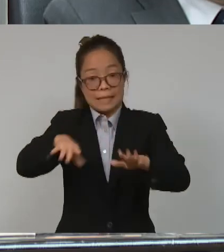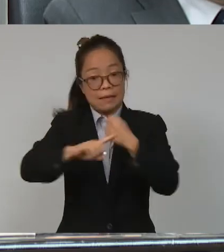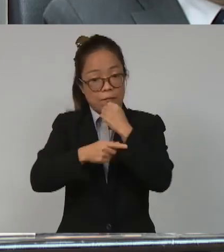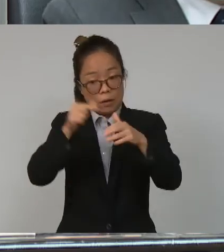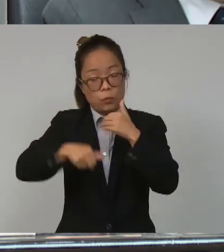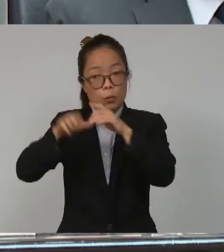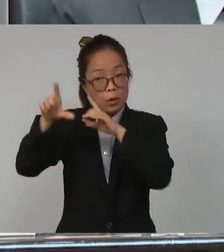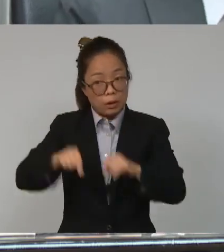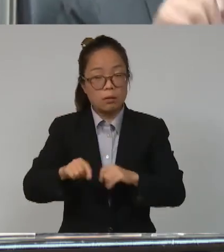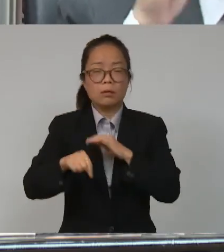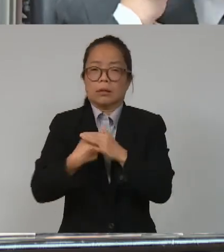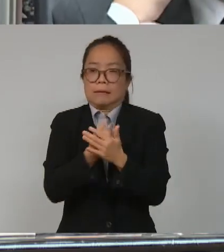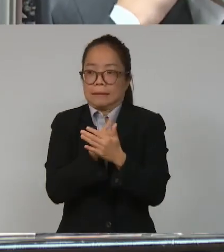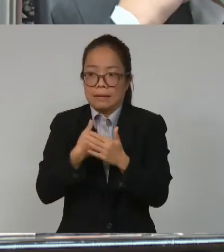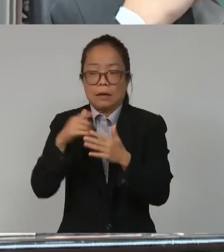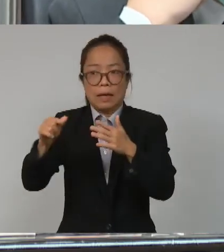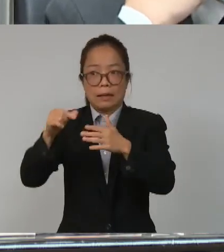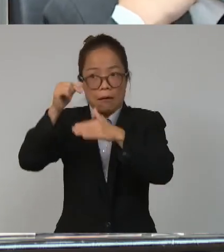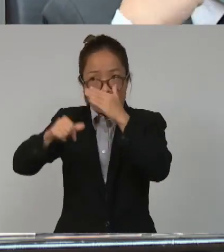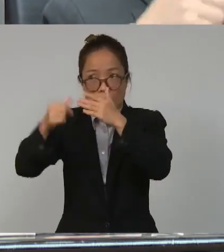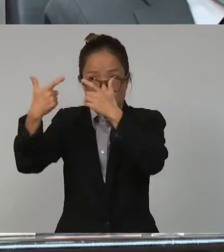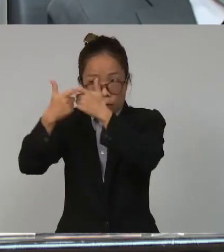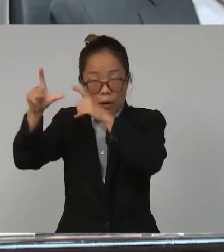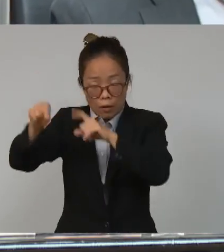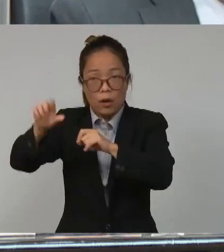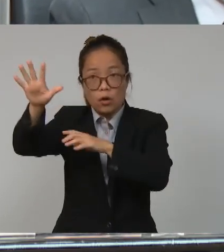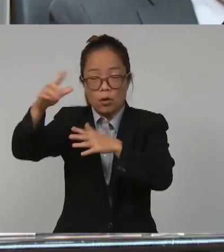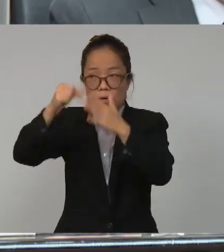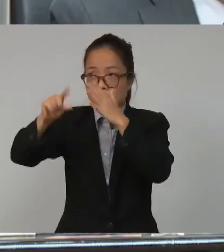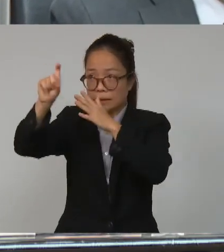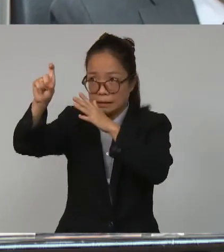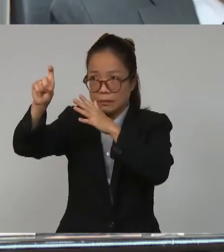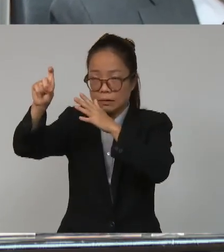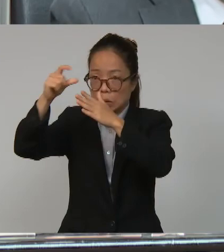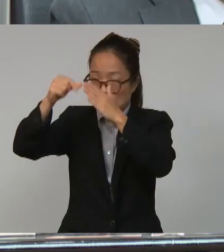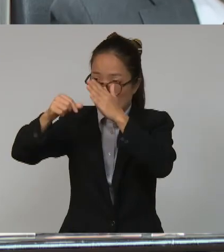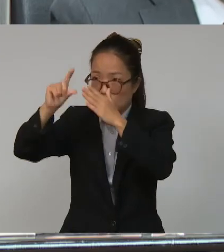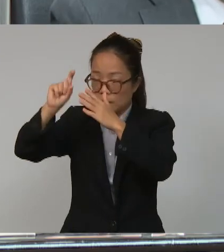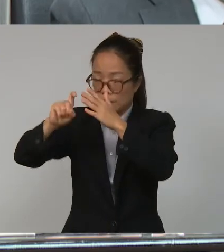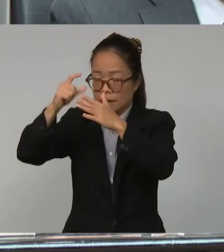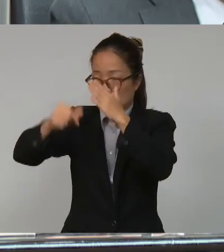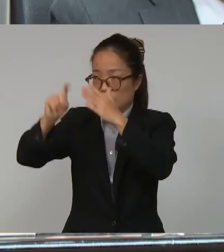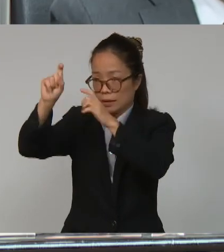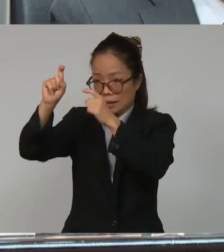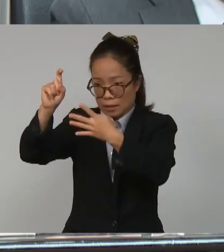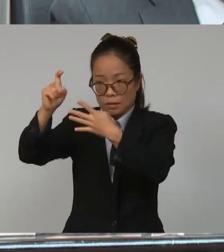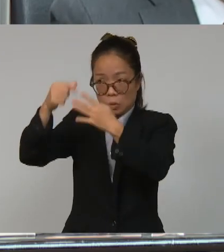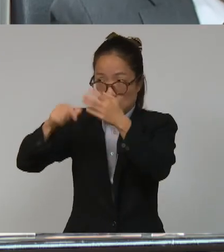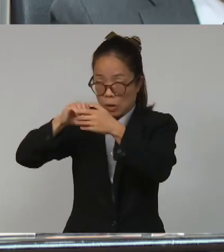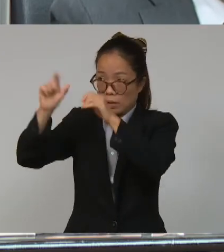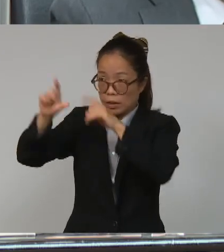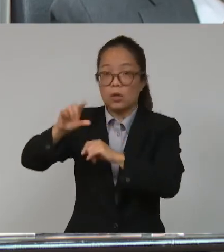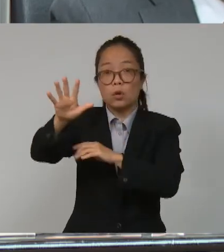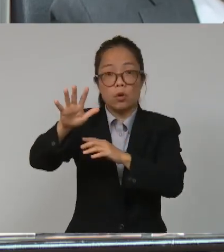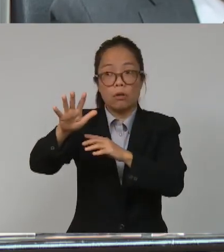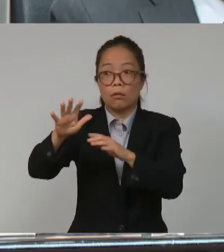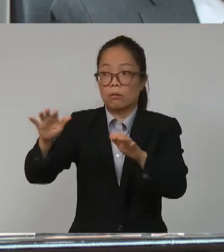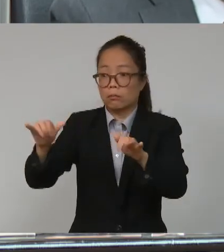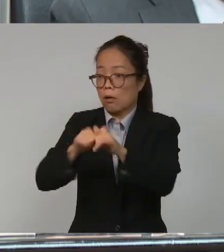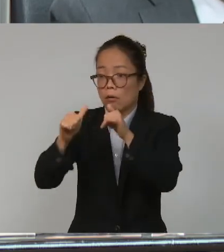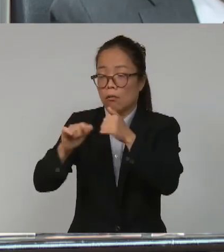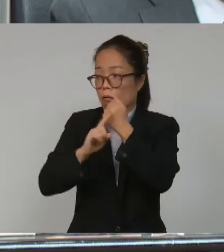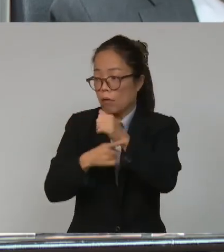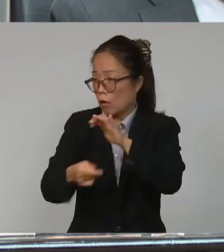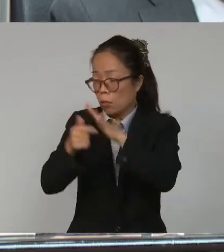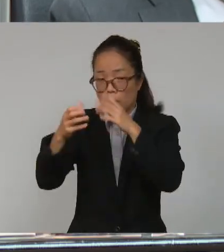觉得只要他掉在第十条的这个第四项的规定里面没有那个情形，我觉得他就不可